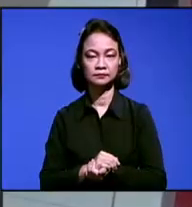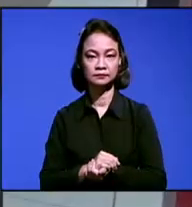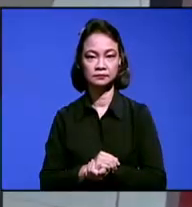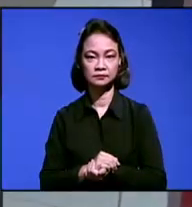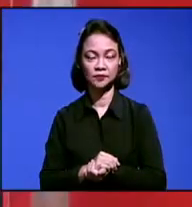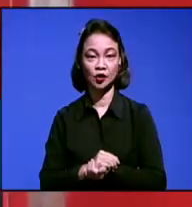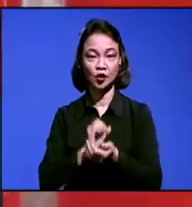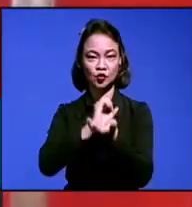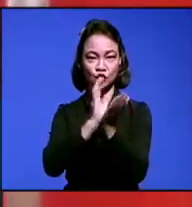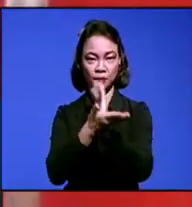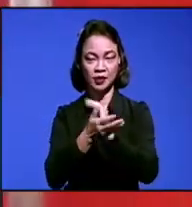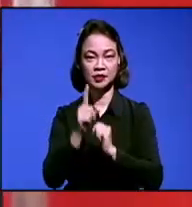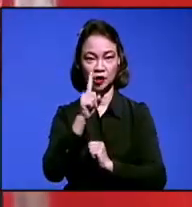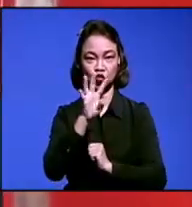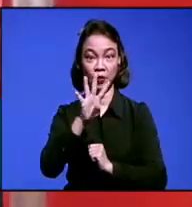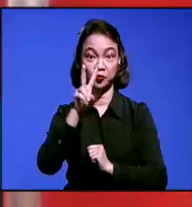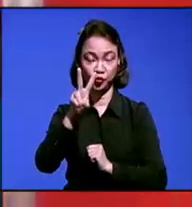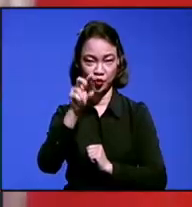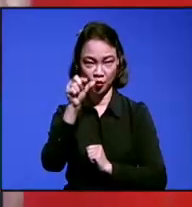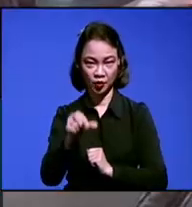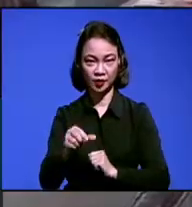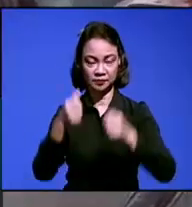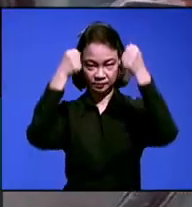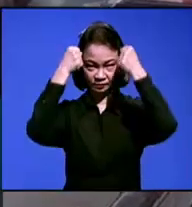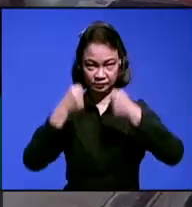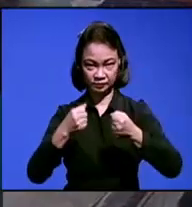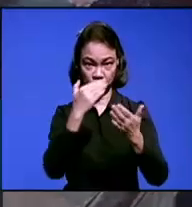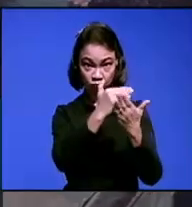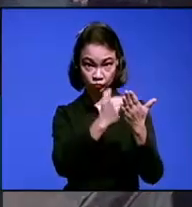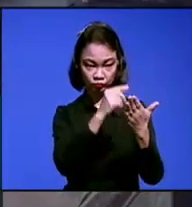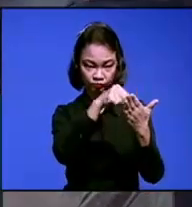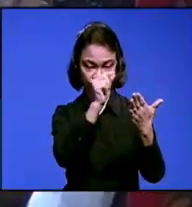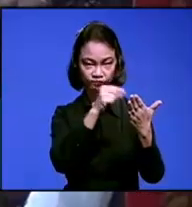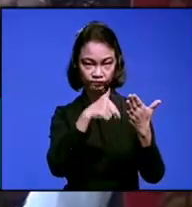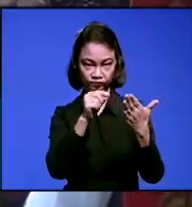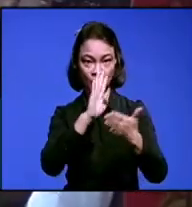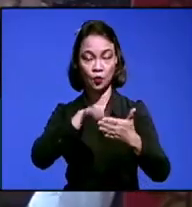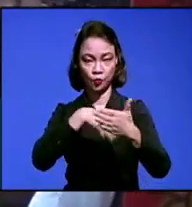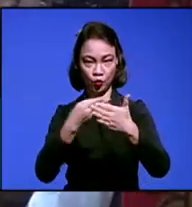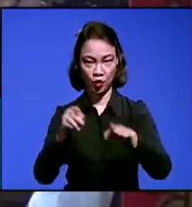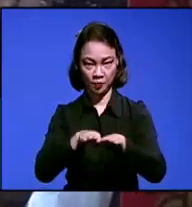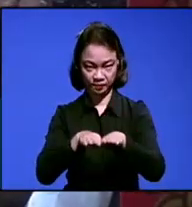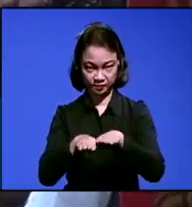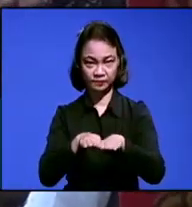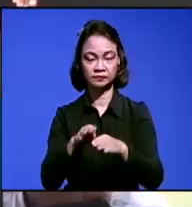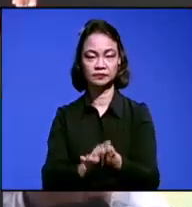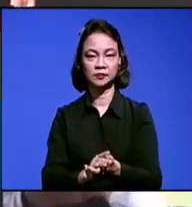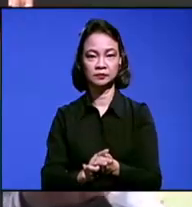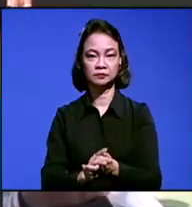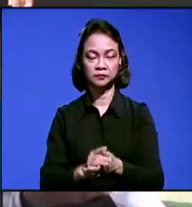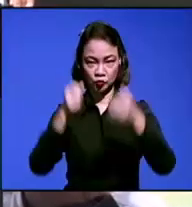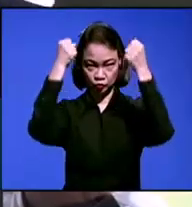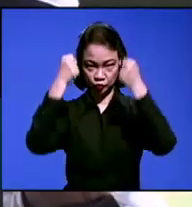Di Surabaya, 142 orang warga binaan juga dinyatakan memenuhi syarat untuk mengikuti program asimilasi. Warga binaan